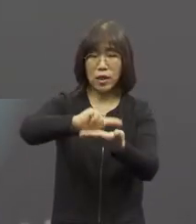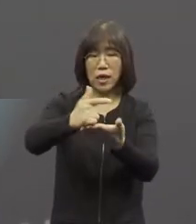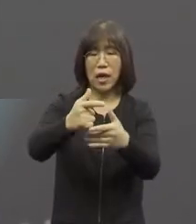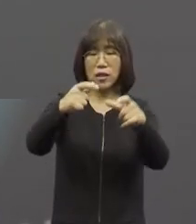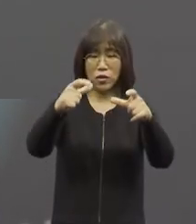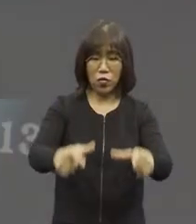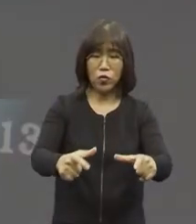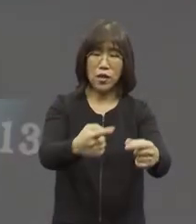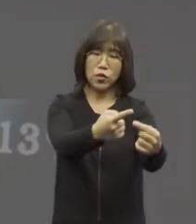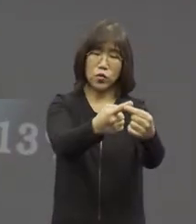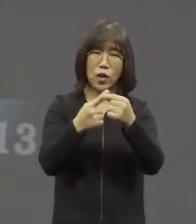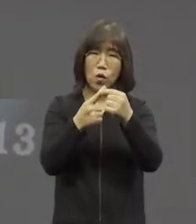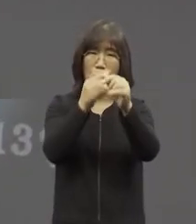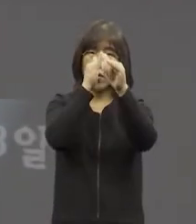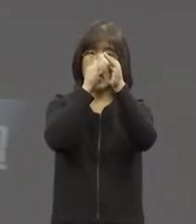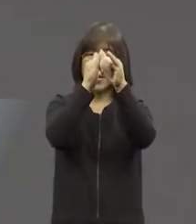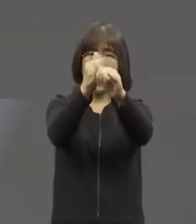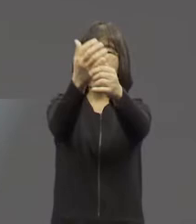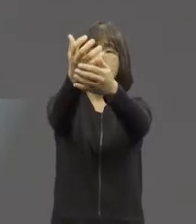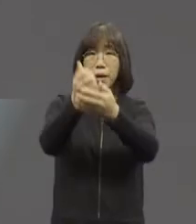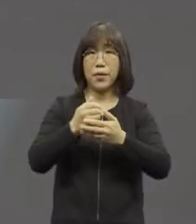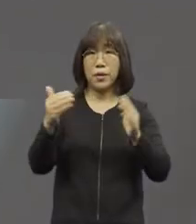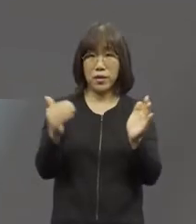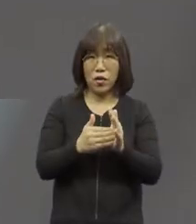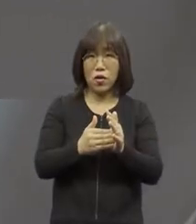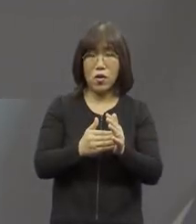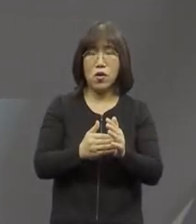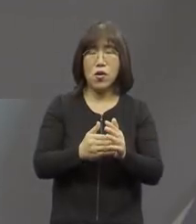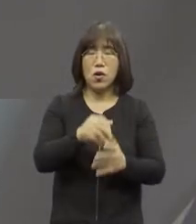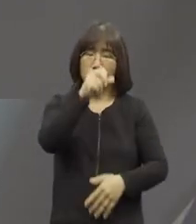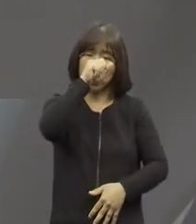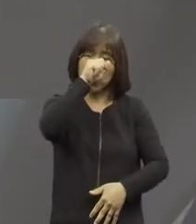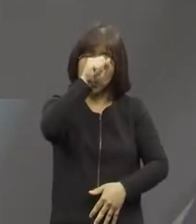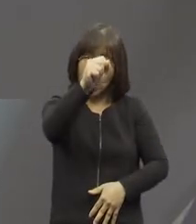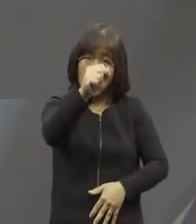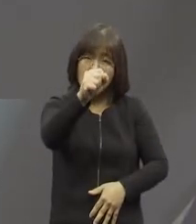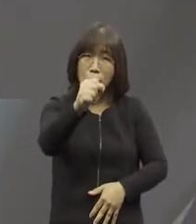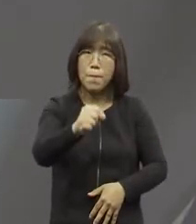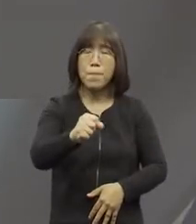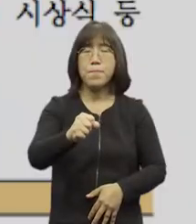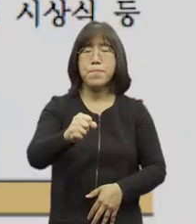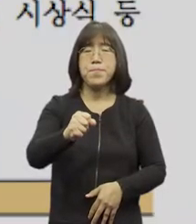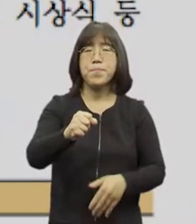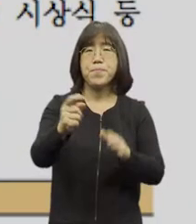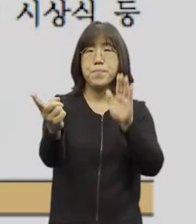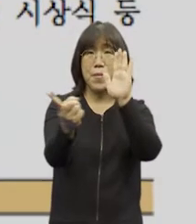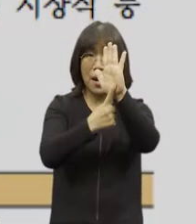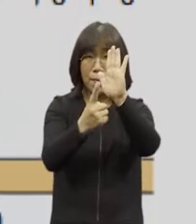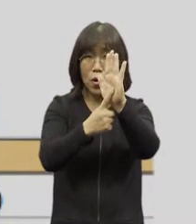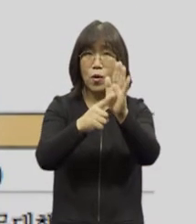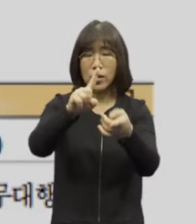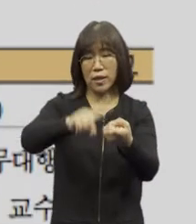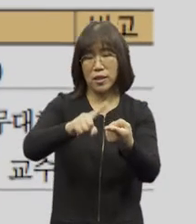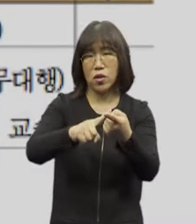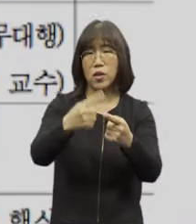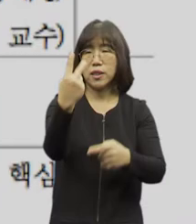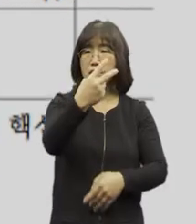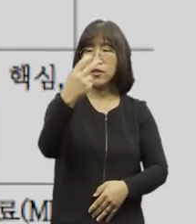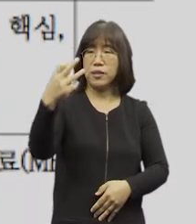강화 사례 가 최우수상을 수상했습니다 우수 행정 및 정책 사례 발표대회 는 지난